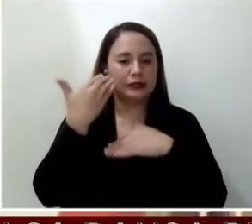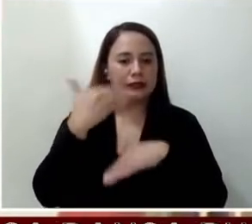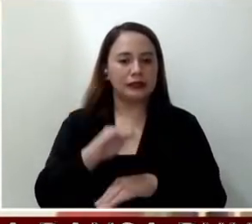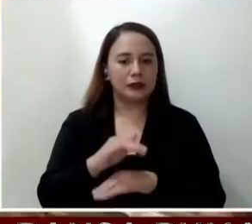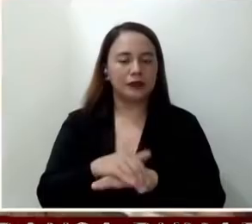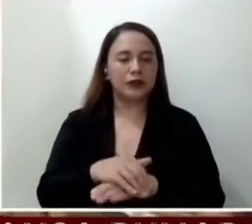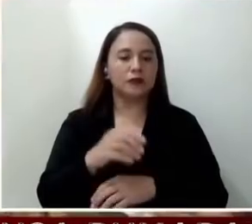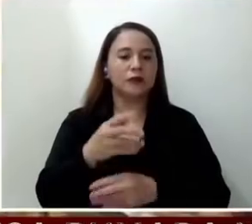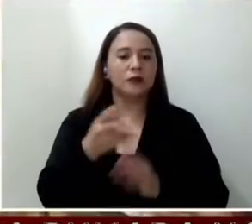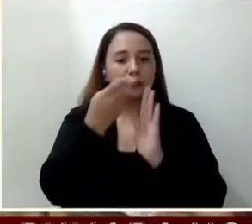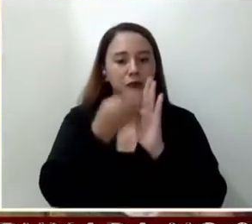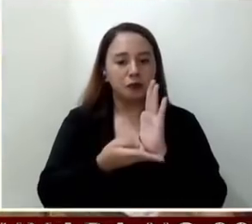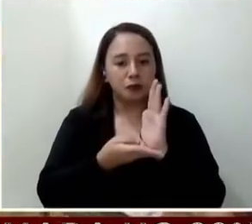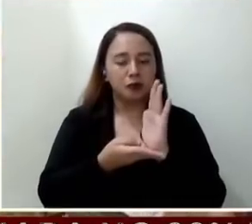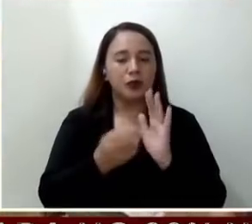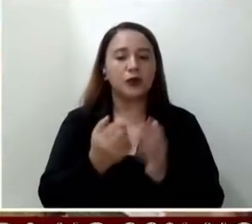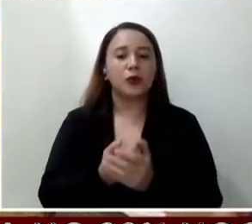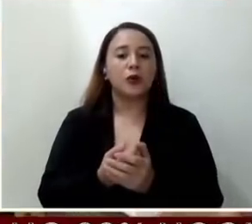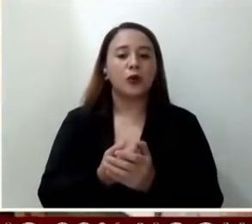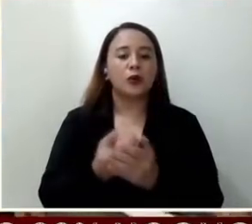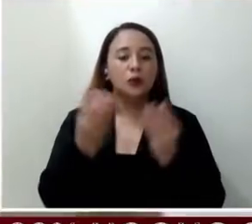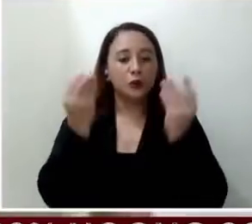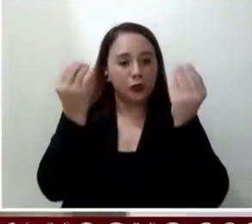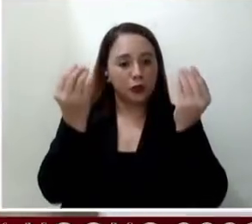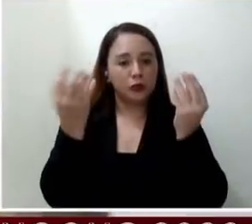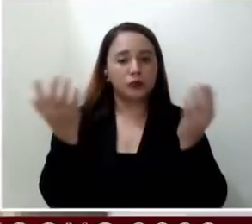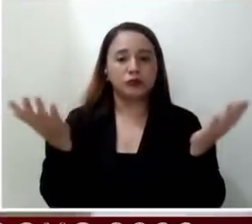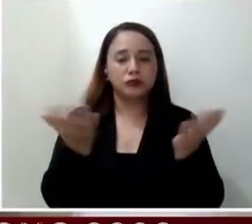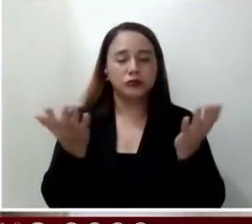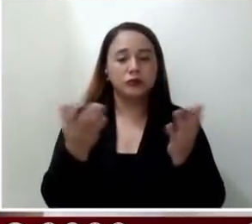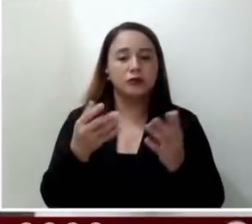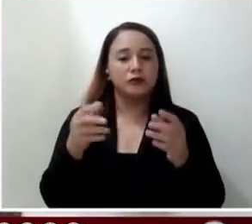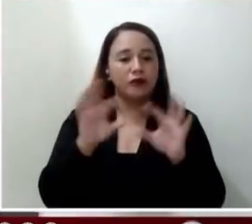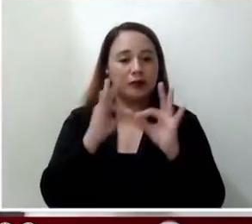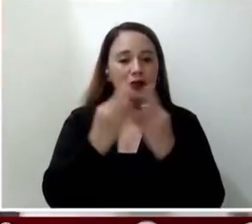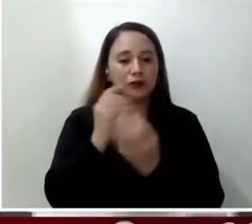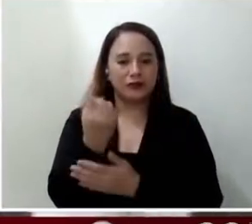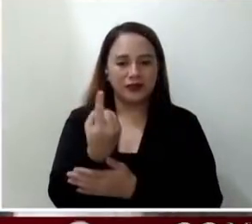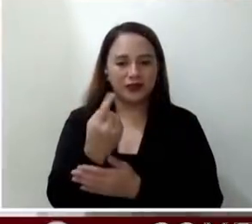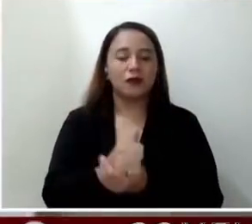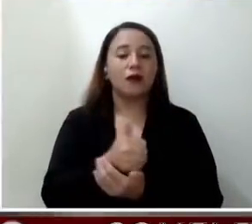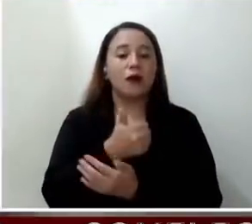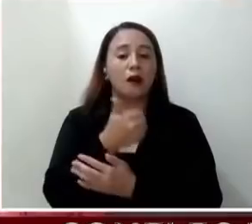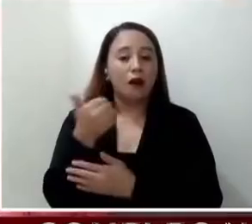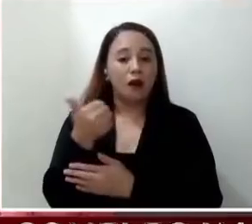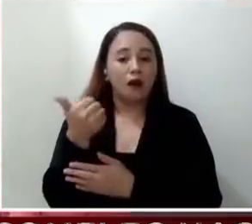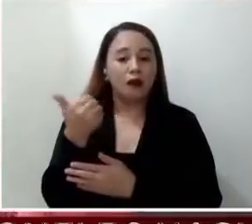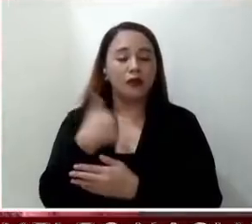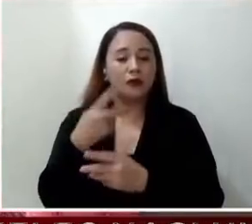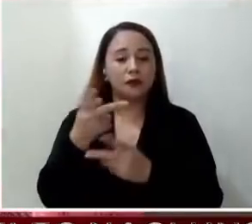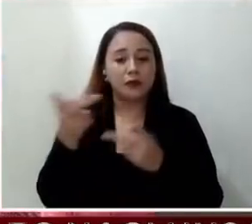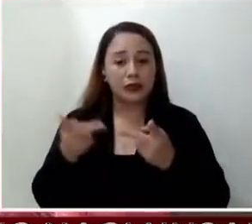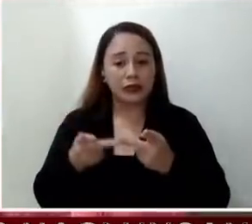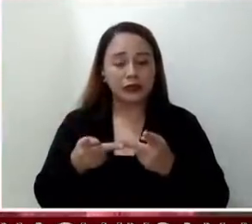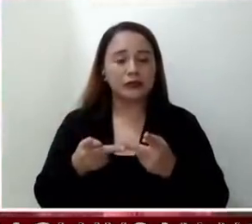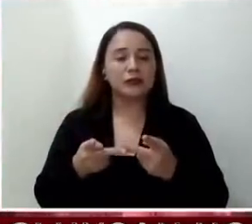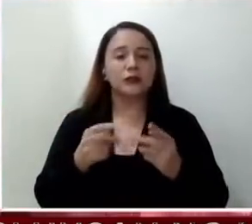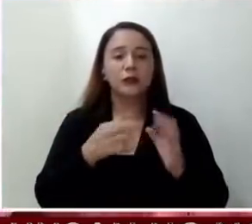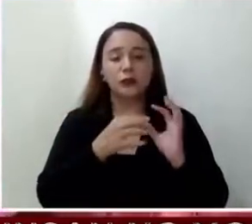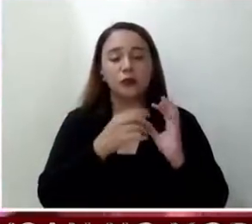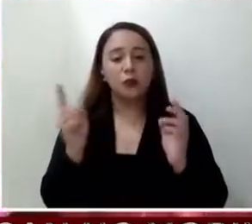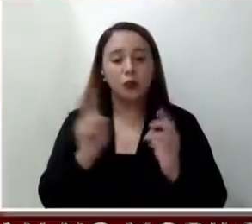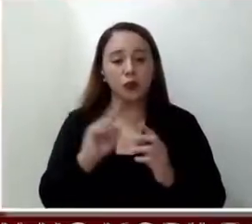burol at libing sa immediate family members lamang. Lahat naman ng mga hindi nabanggit na mga lugar ay mapapas sa ilalim